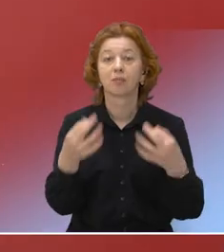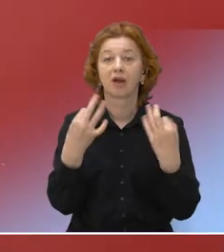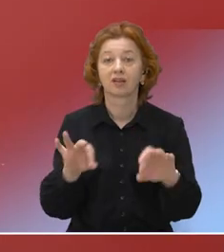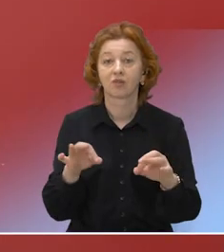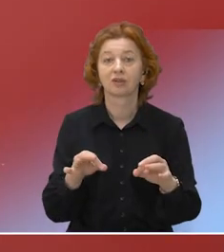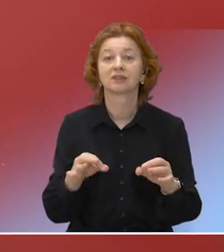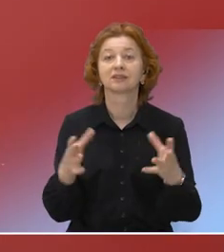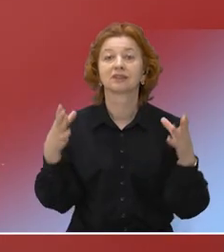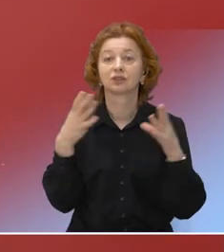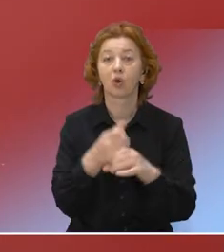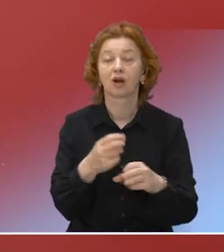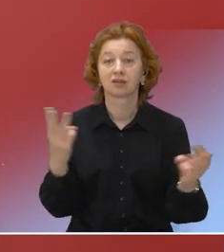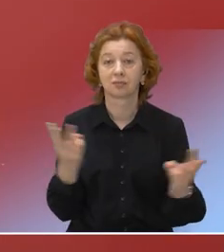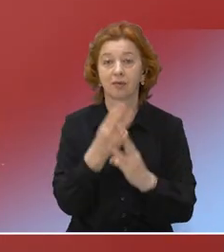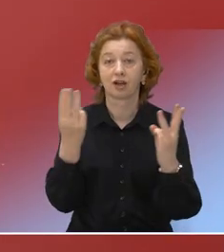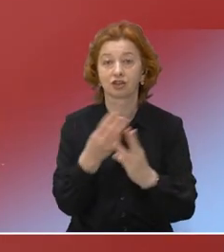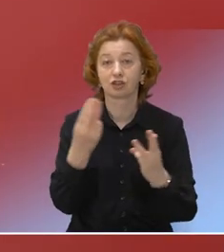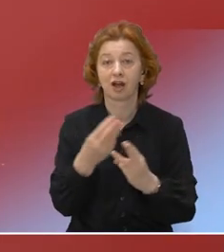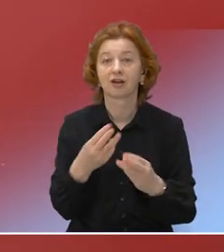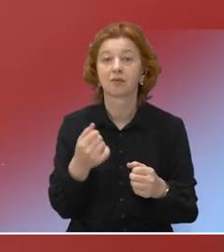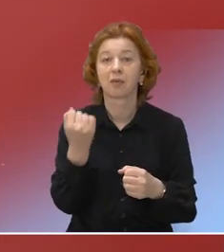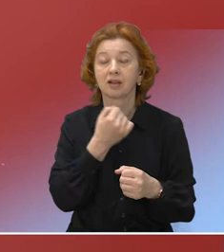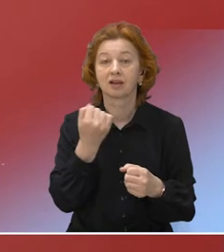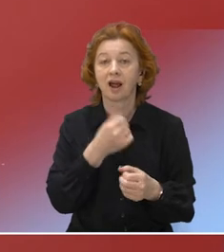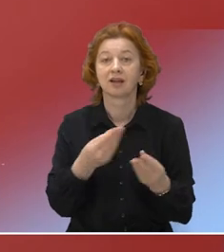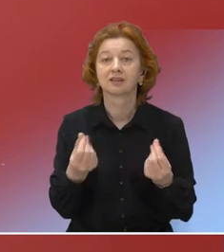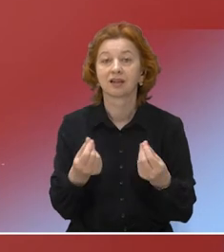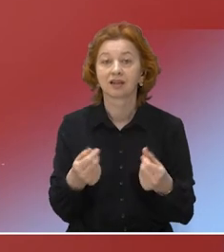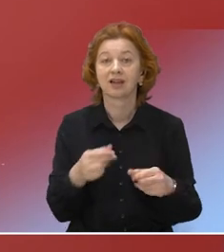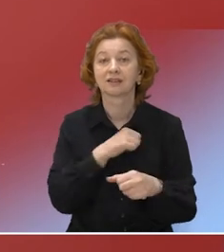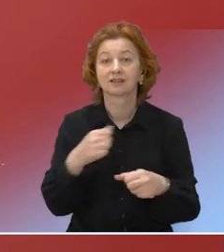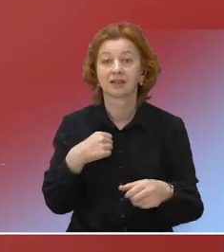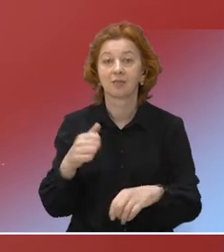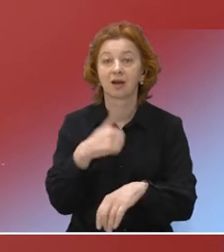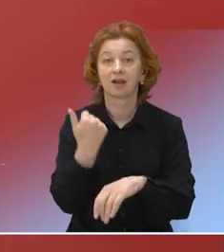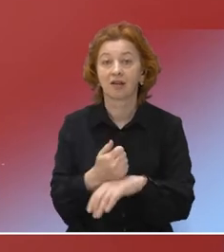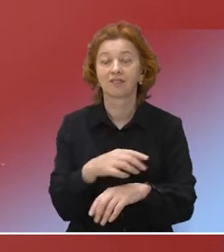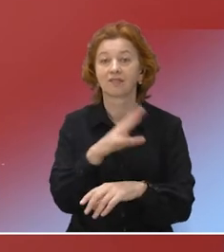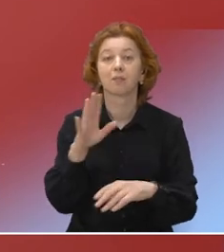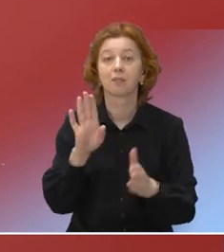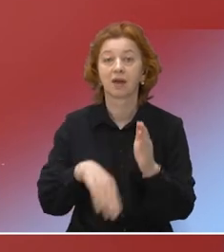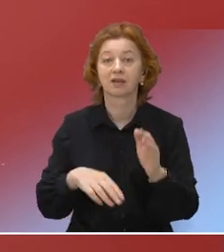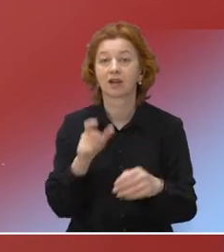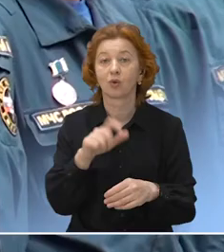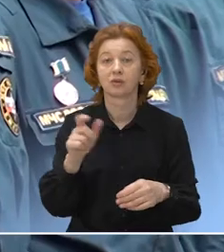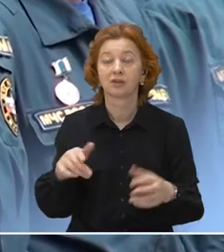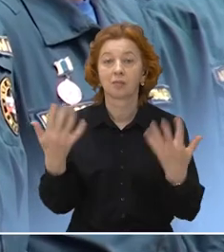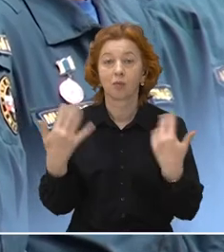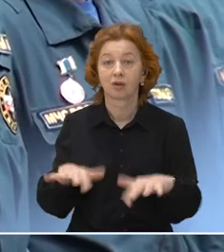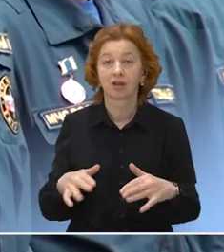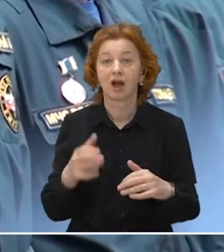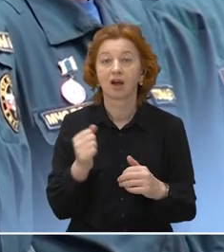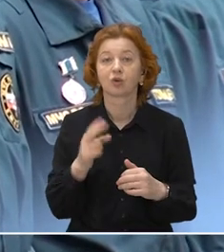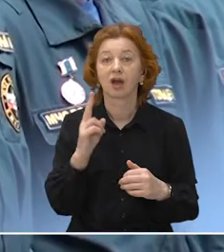и позволило сократить количество пожаров и не только материальных затрат, но и, самое главное, людских потерь.